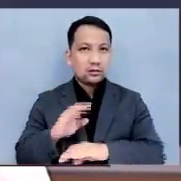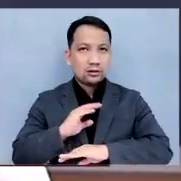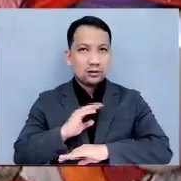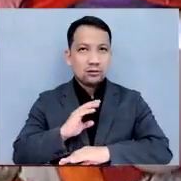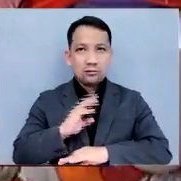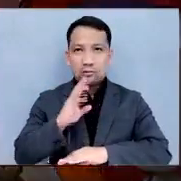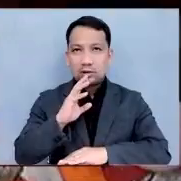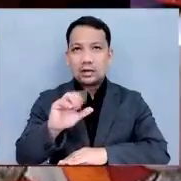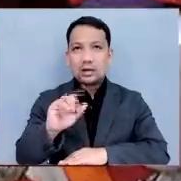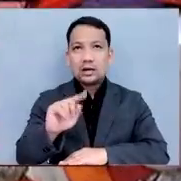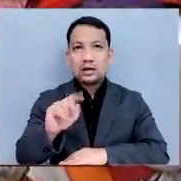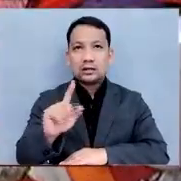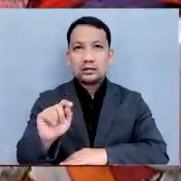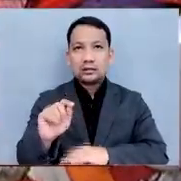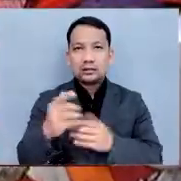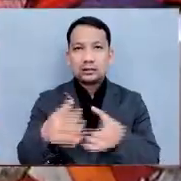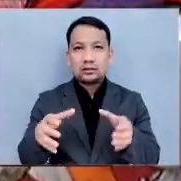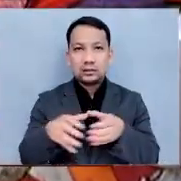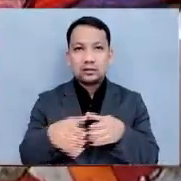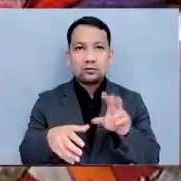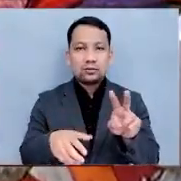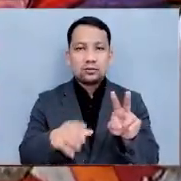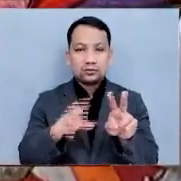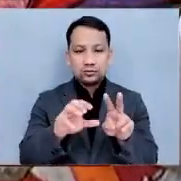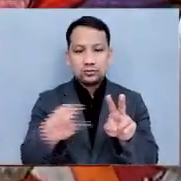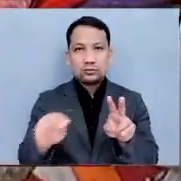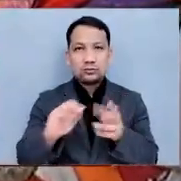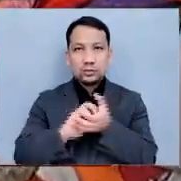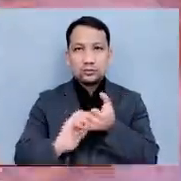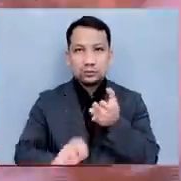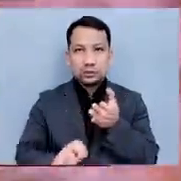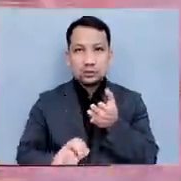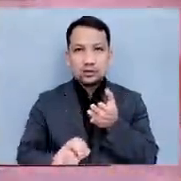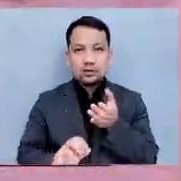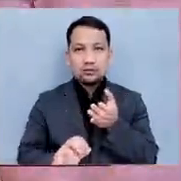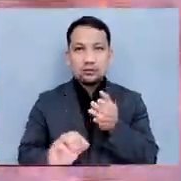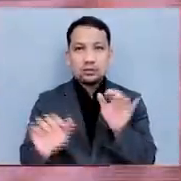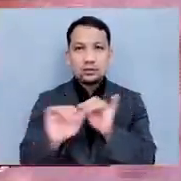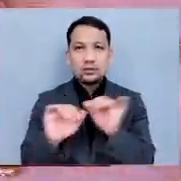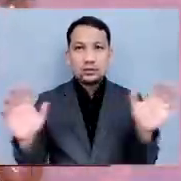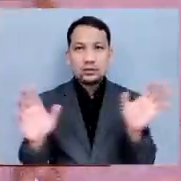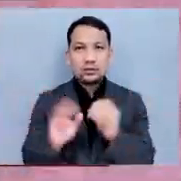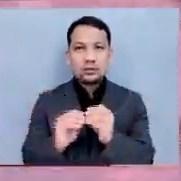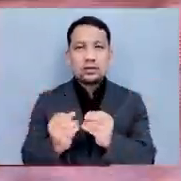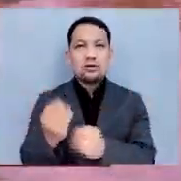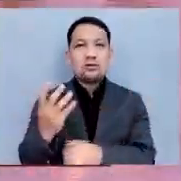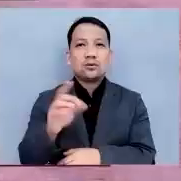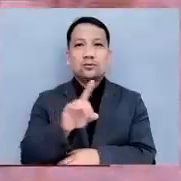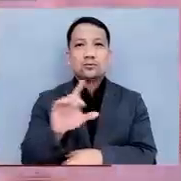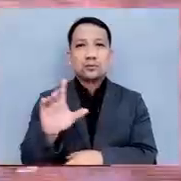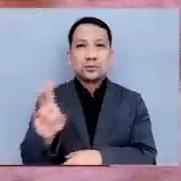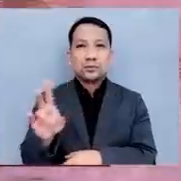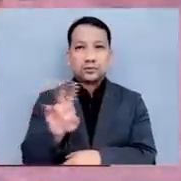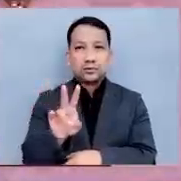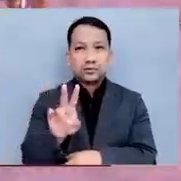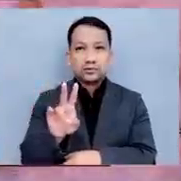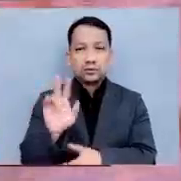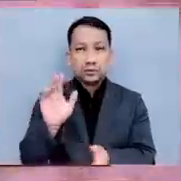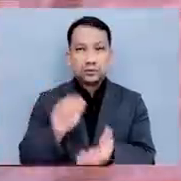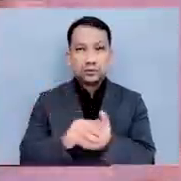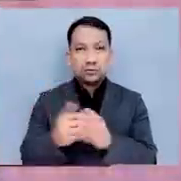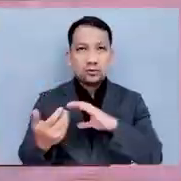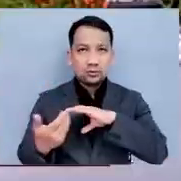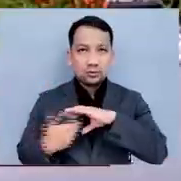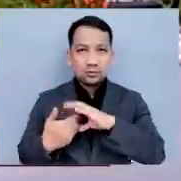Dam. Ang 2 cubic meters per second na bawas alokasyon, katumbas ng konsumo ng 172,000 customers